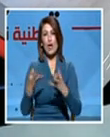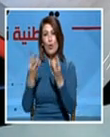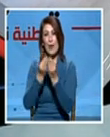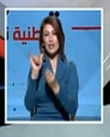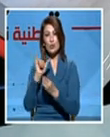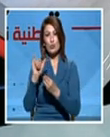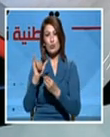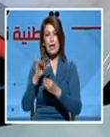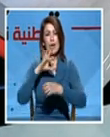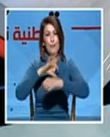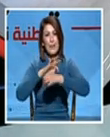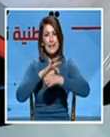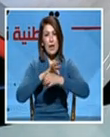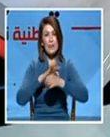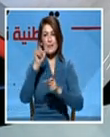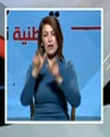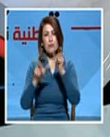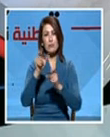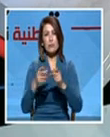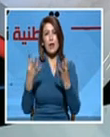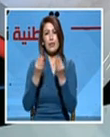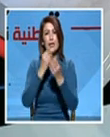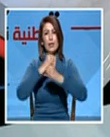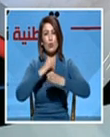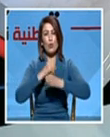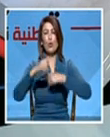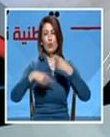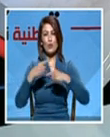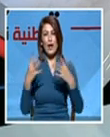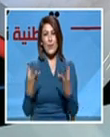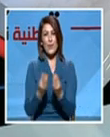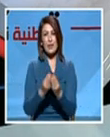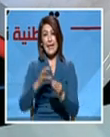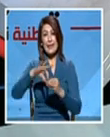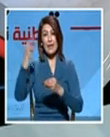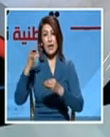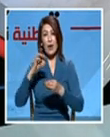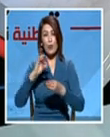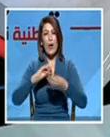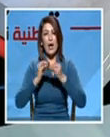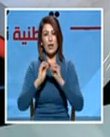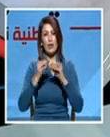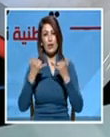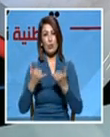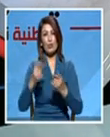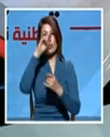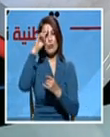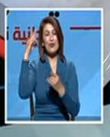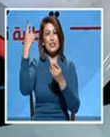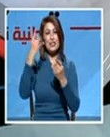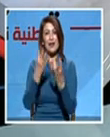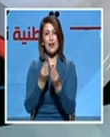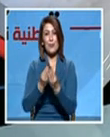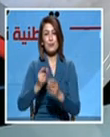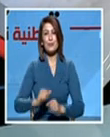مع بعضنا نحلوا الجمعيات العلميه باش نحاولوا مع بعضنا المهم نلقاو فرص ونحلوا ديوان الأسرة